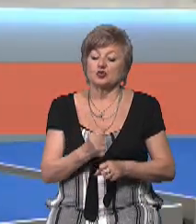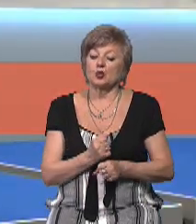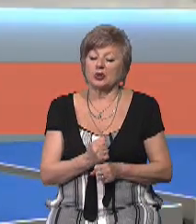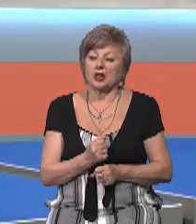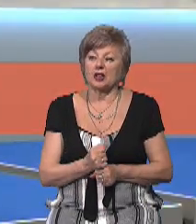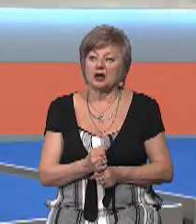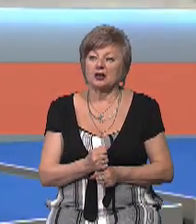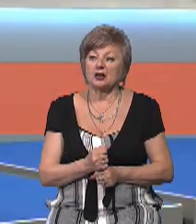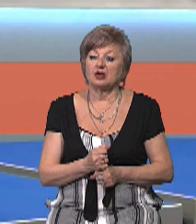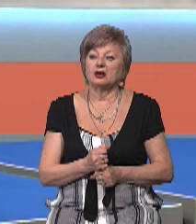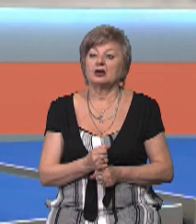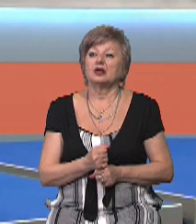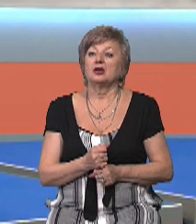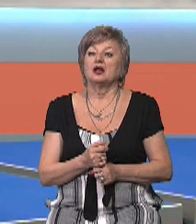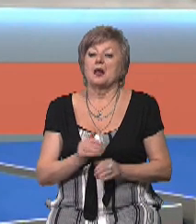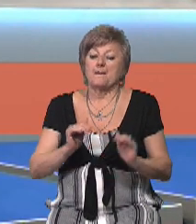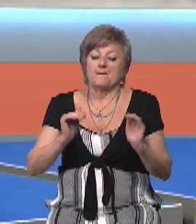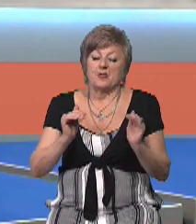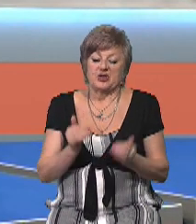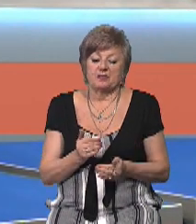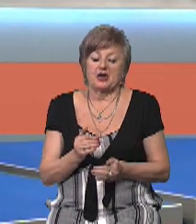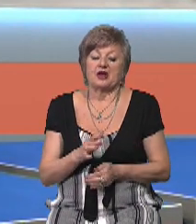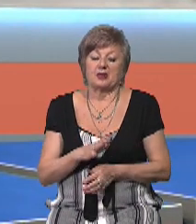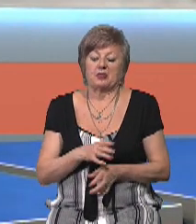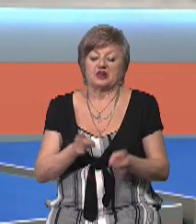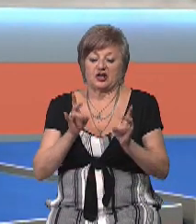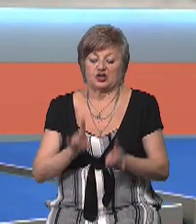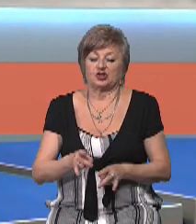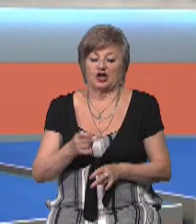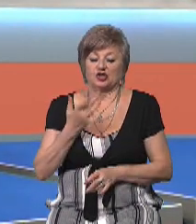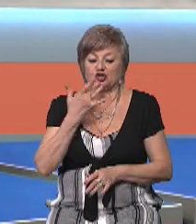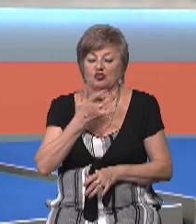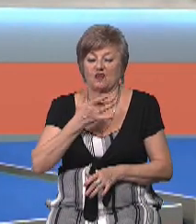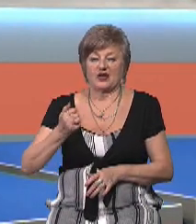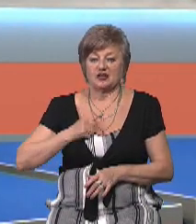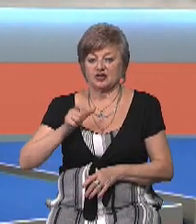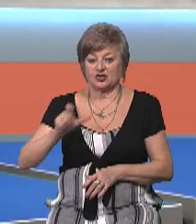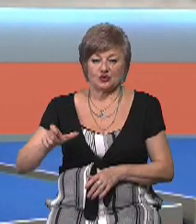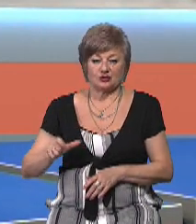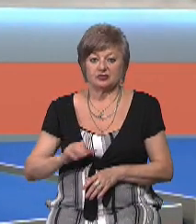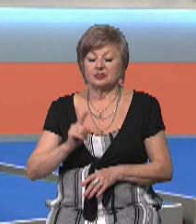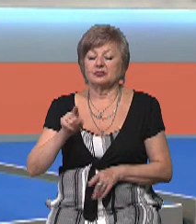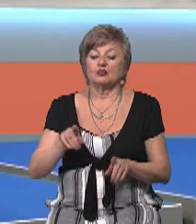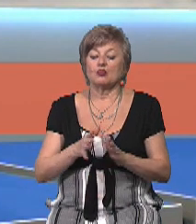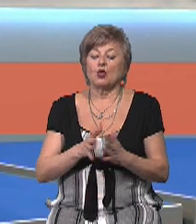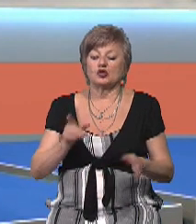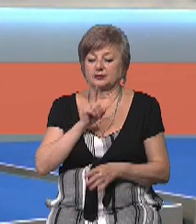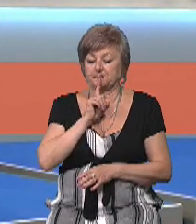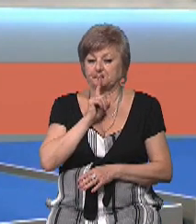так, і що мінімальні були жертви серед радянських. Про це не говорилося. Тобто це такий мовчазний міф.